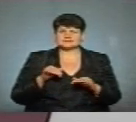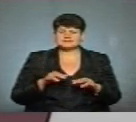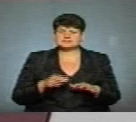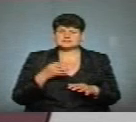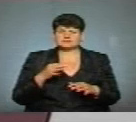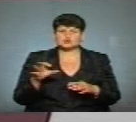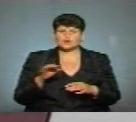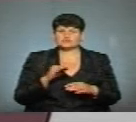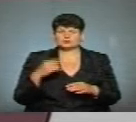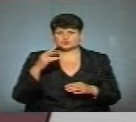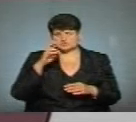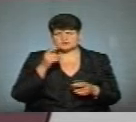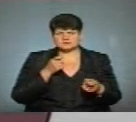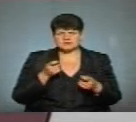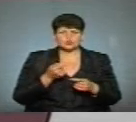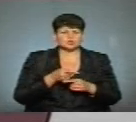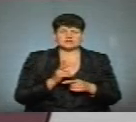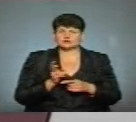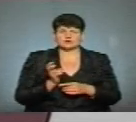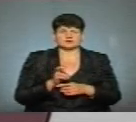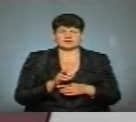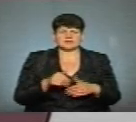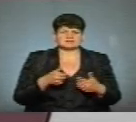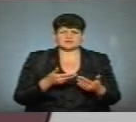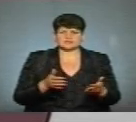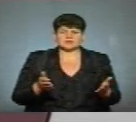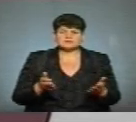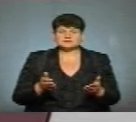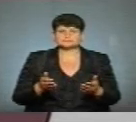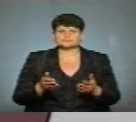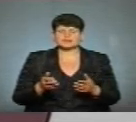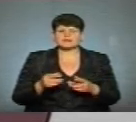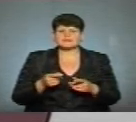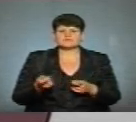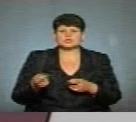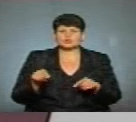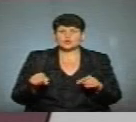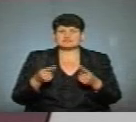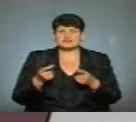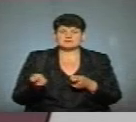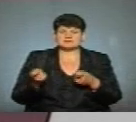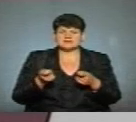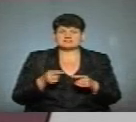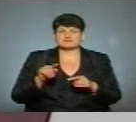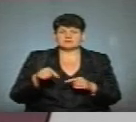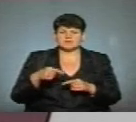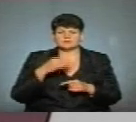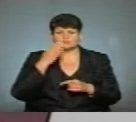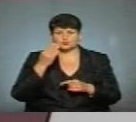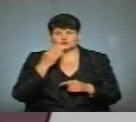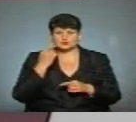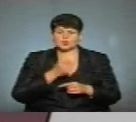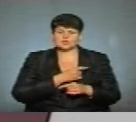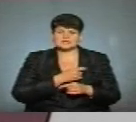з облдержадміністрації до них ніхто не звертався. Відновлення перевезень вимагали також в Ужгородській, Одеській,